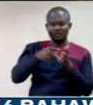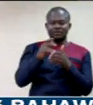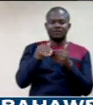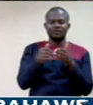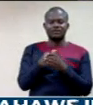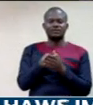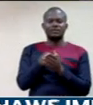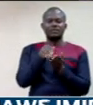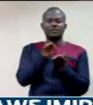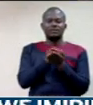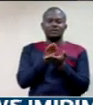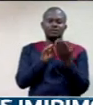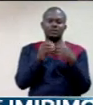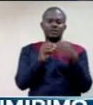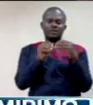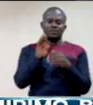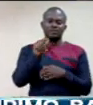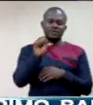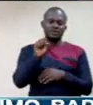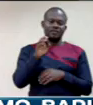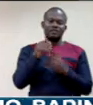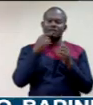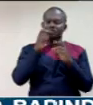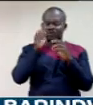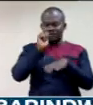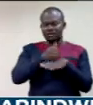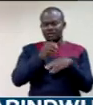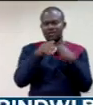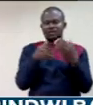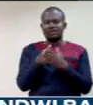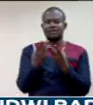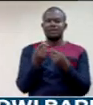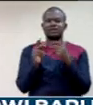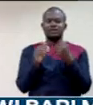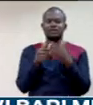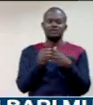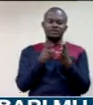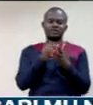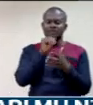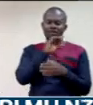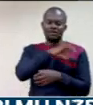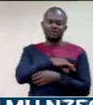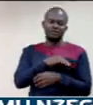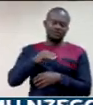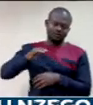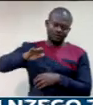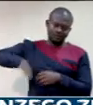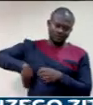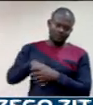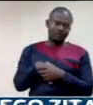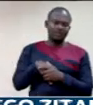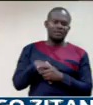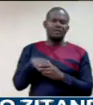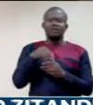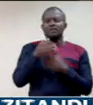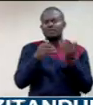imyenda ya banki, umuyobozi wa PSF yemeza ko hashyizweho uburyo bwo korohereza abantu kwishyura nta nyungu z'ubukererwe. Naho ku